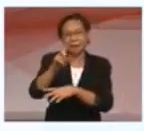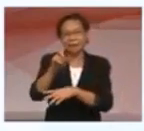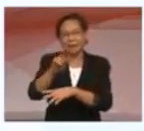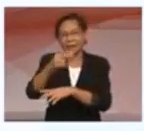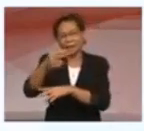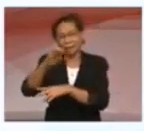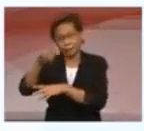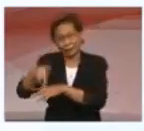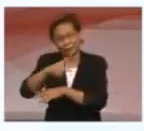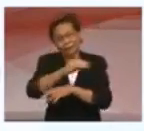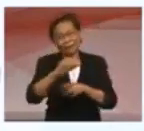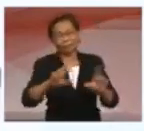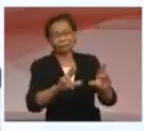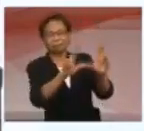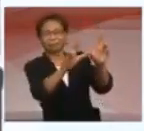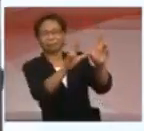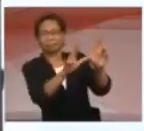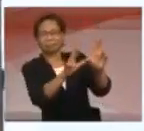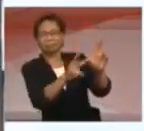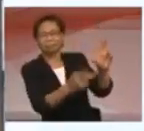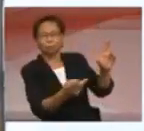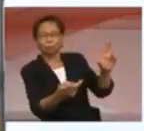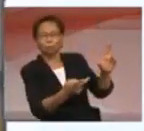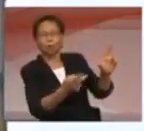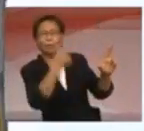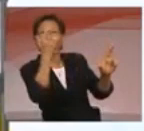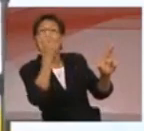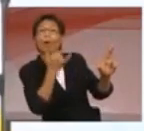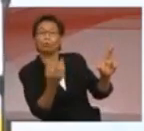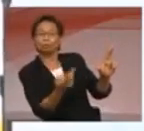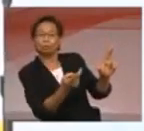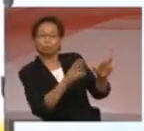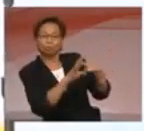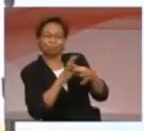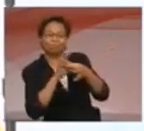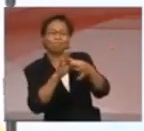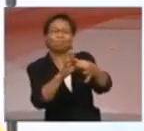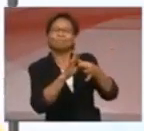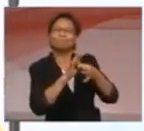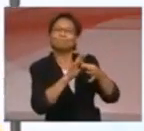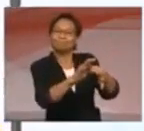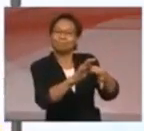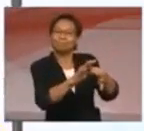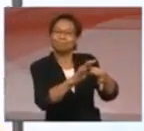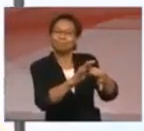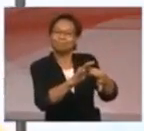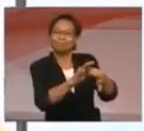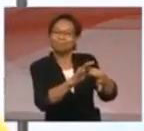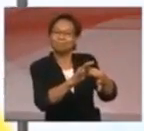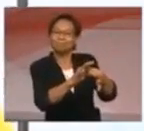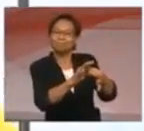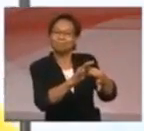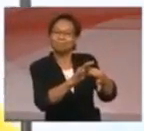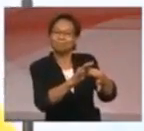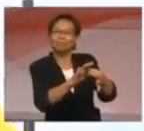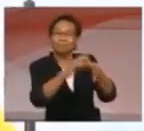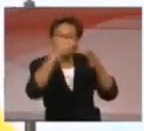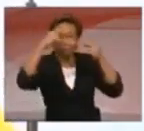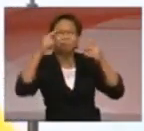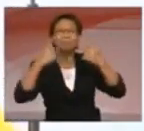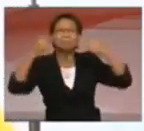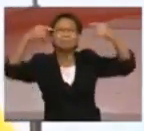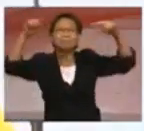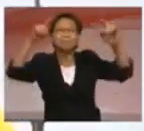Suria KLCC kerana bekerjasama sebagai rakan kongsi strategik bagi